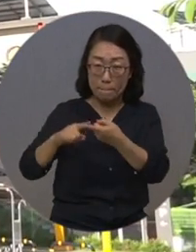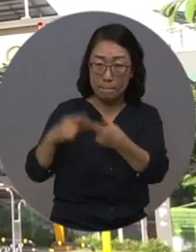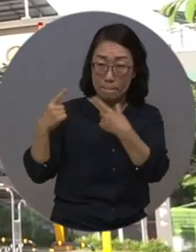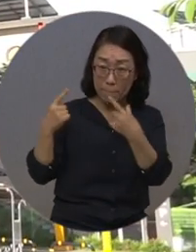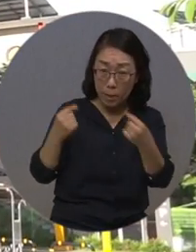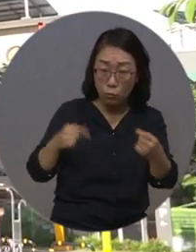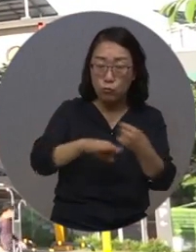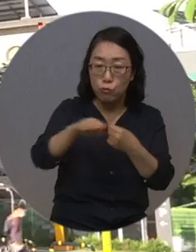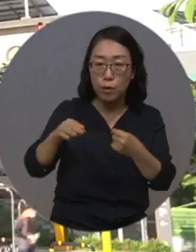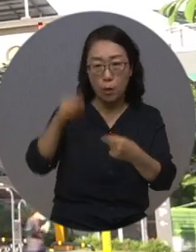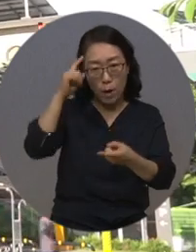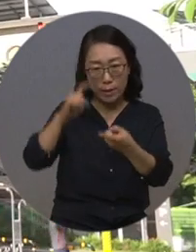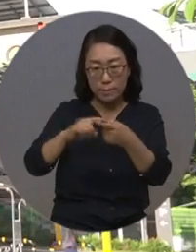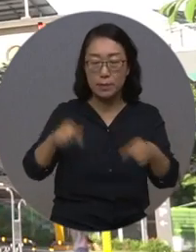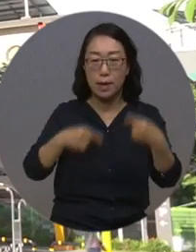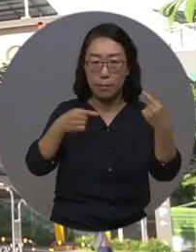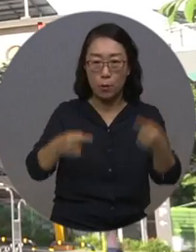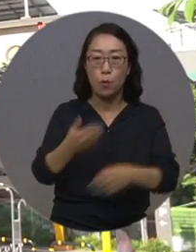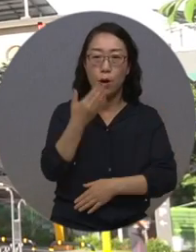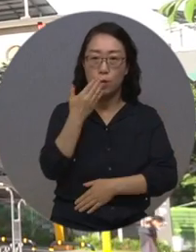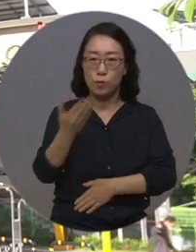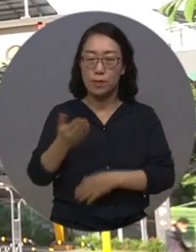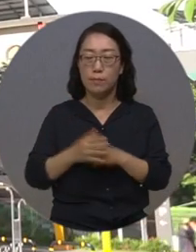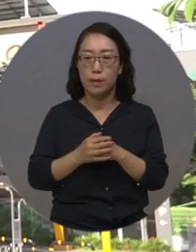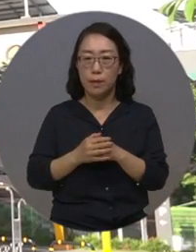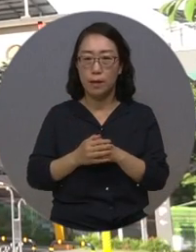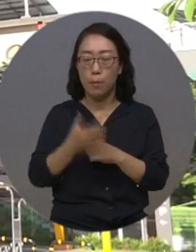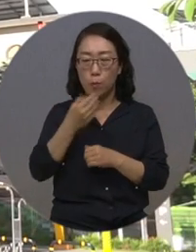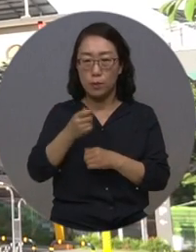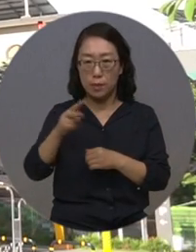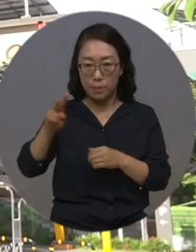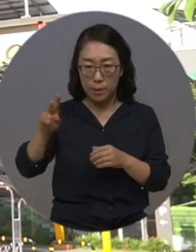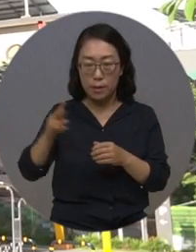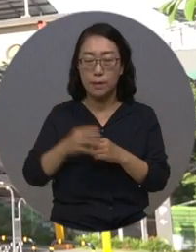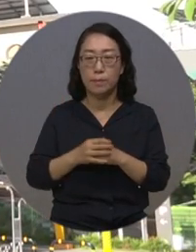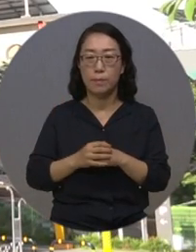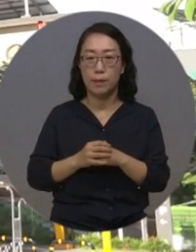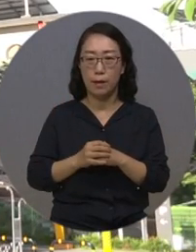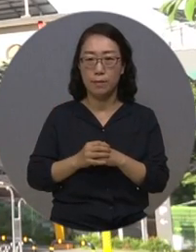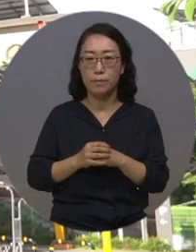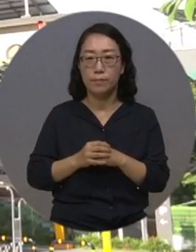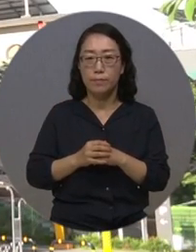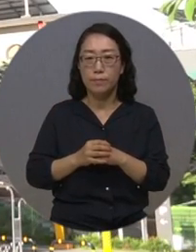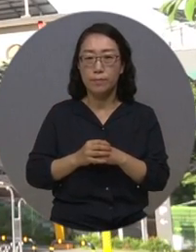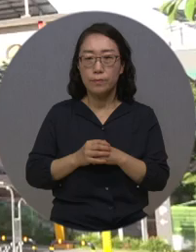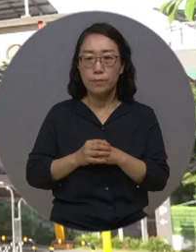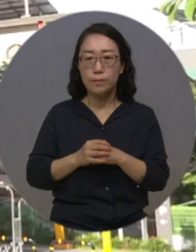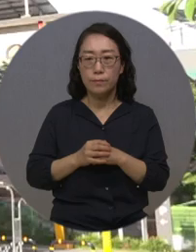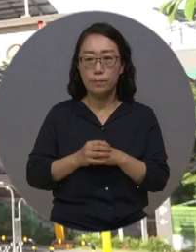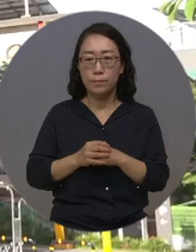스스로의 관심과 참여로 가능합니다. 복지TV 경기방송 정선입니다.